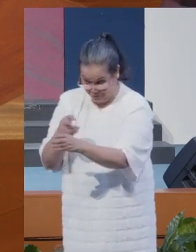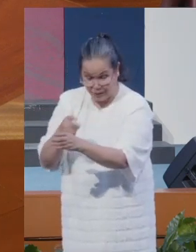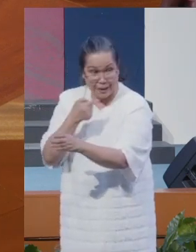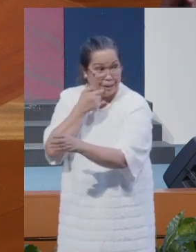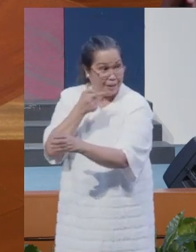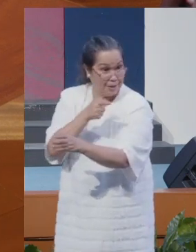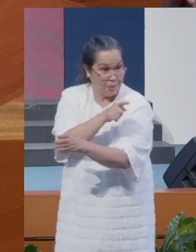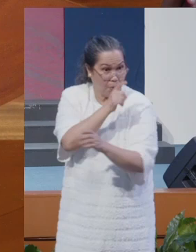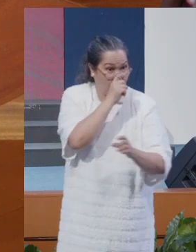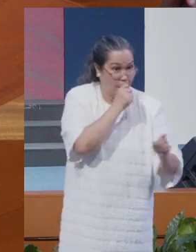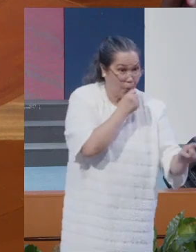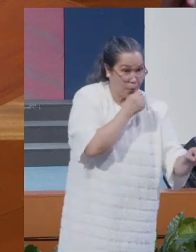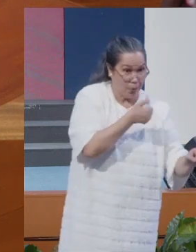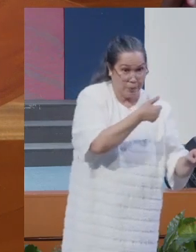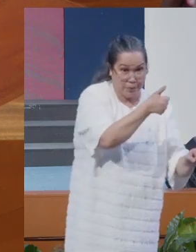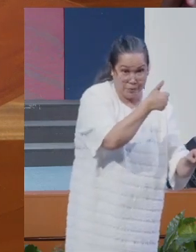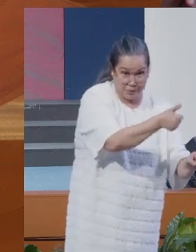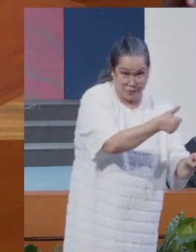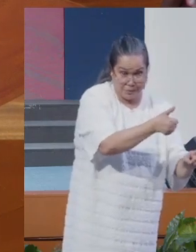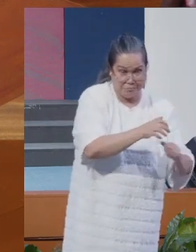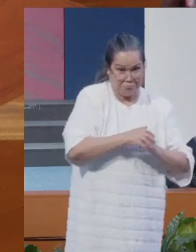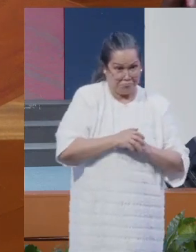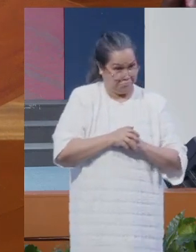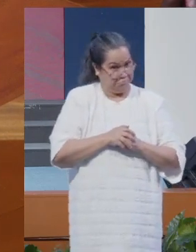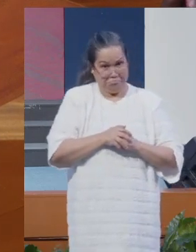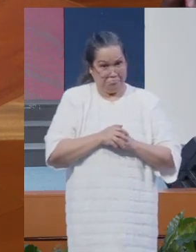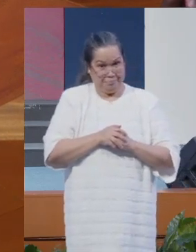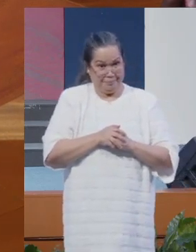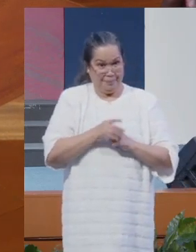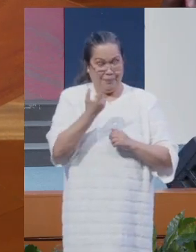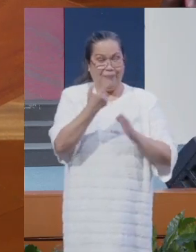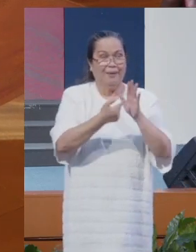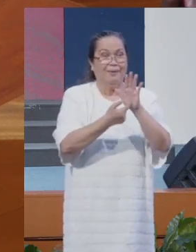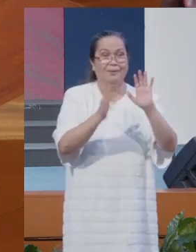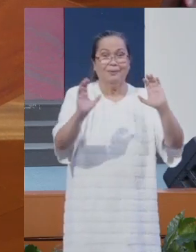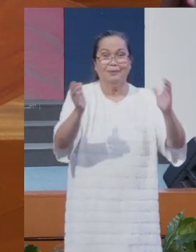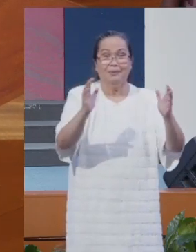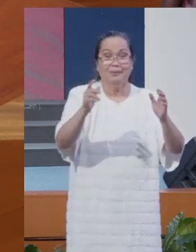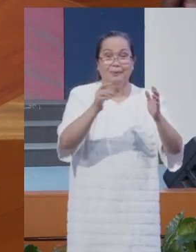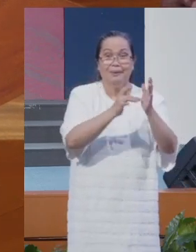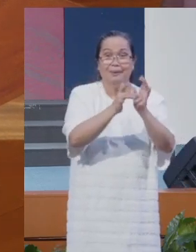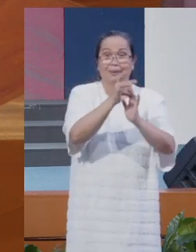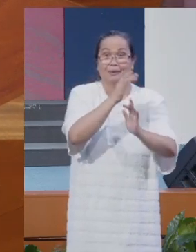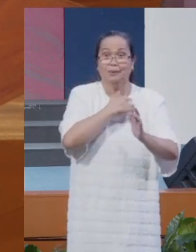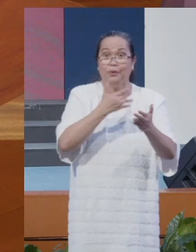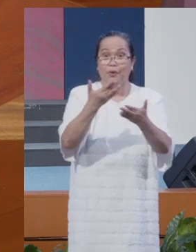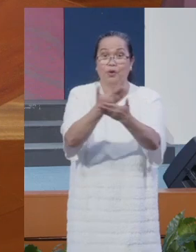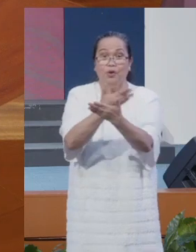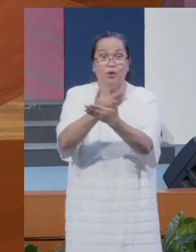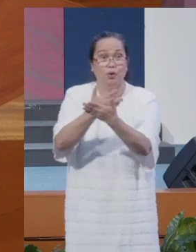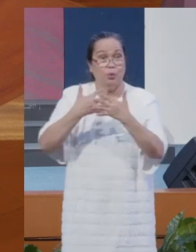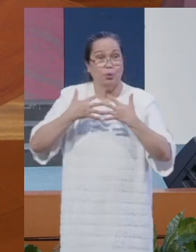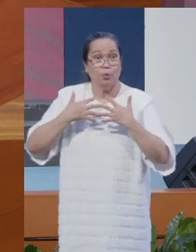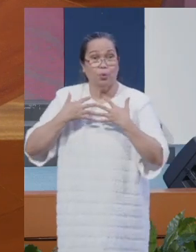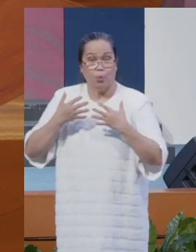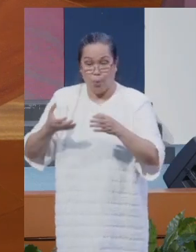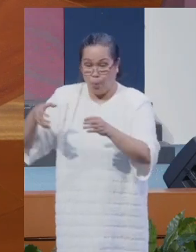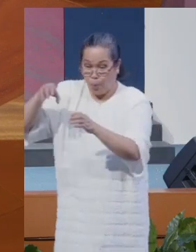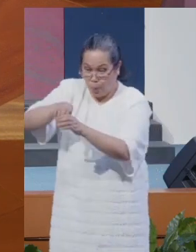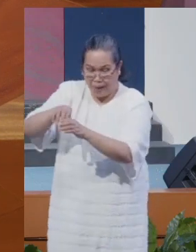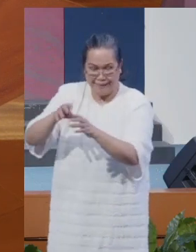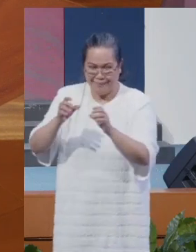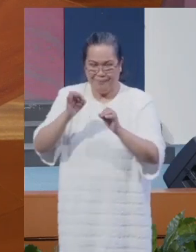says the old is good." Ang sunod na larawan ay pinakita natin Panginoon ay ang bago at lumang sisidla ng alak,